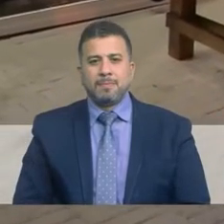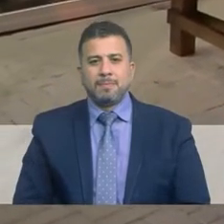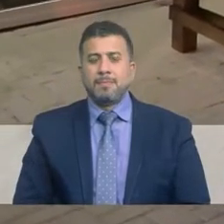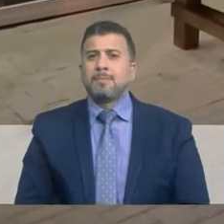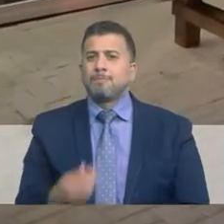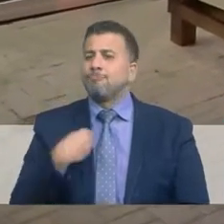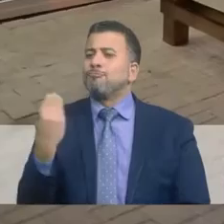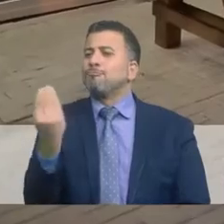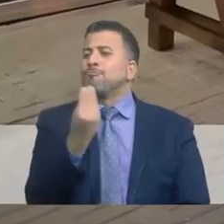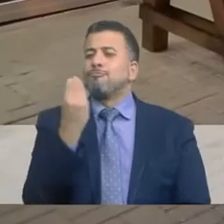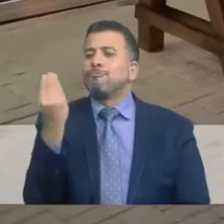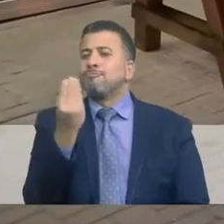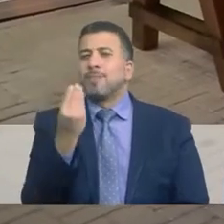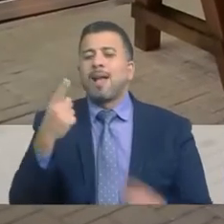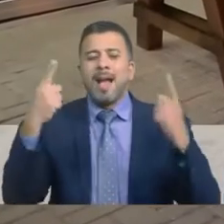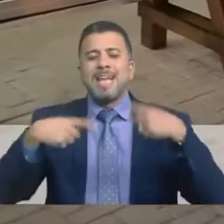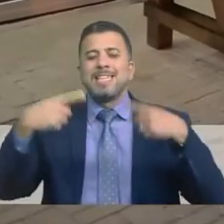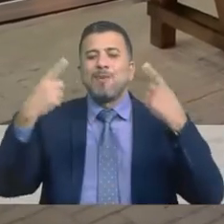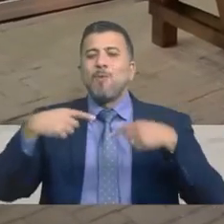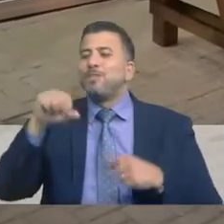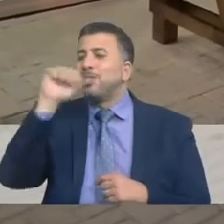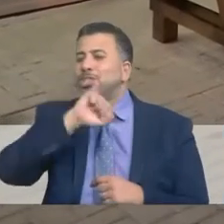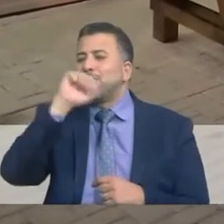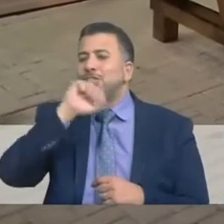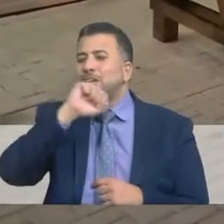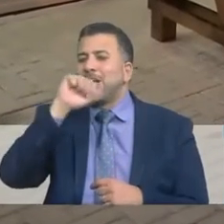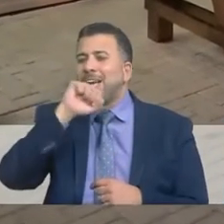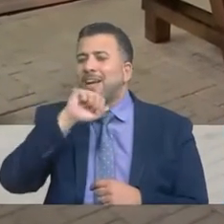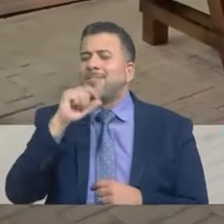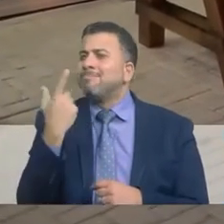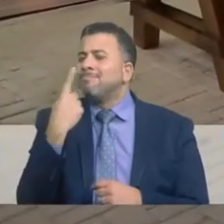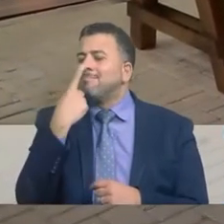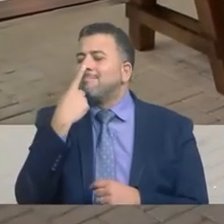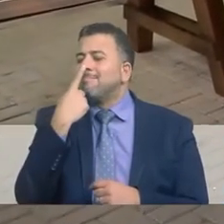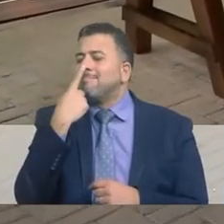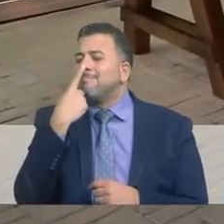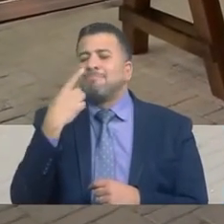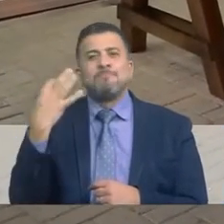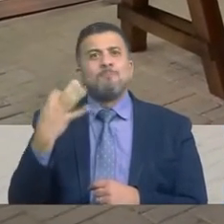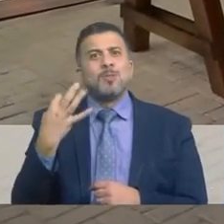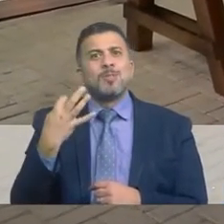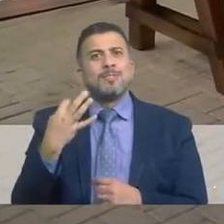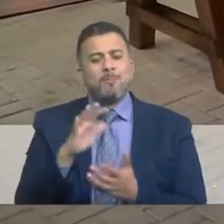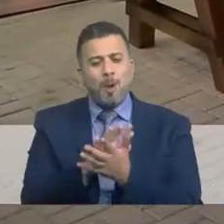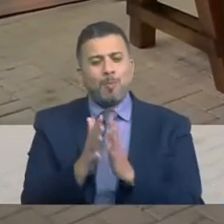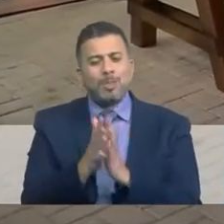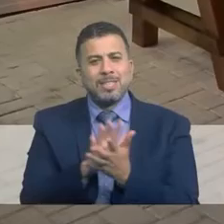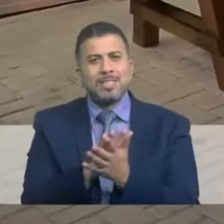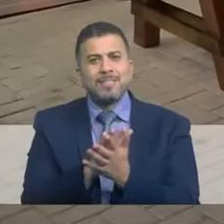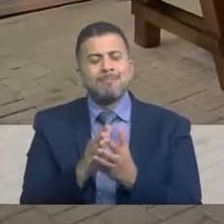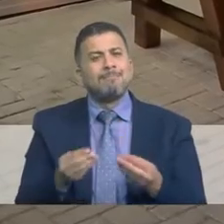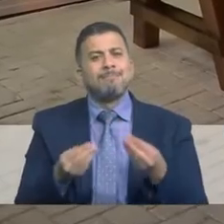أثناء تجولك في أيام الشارقة التراثية لن تخطئ حواسك رائحة المخبوزات الشهية